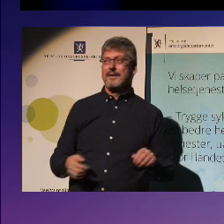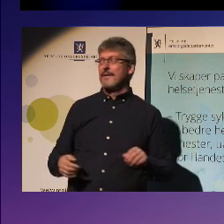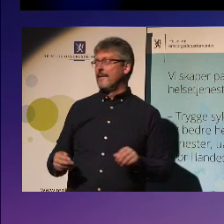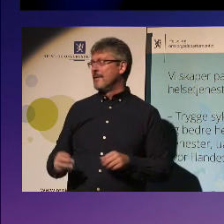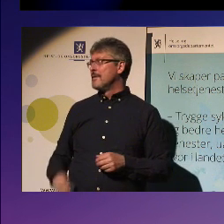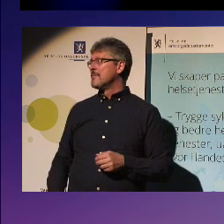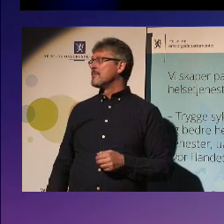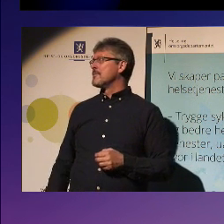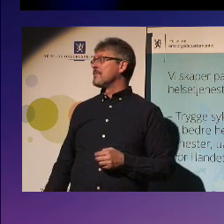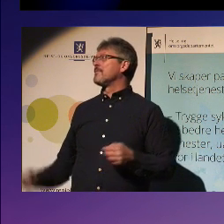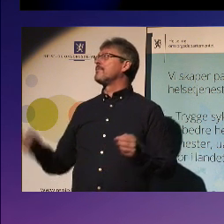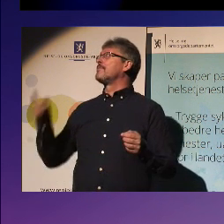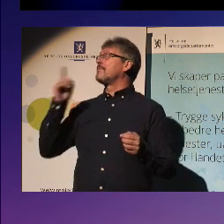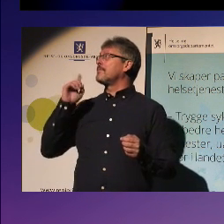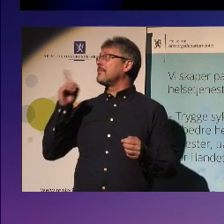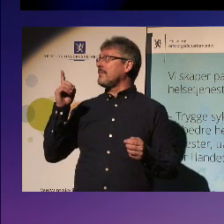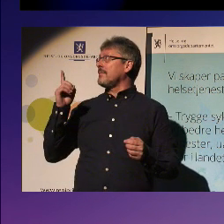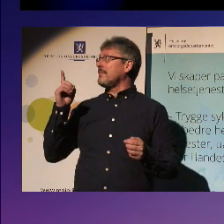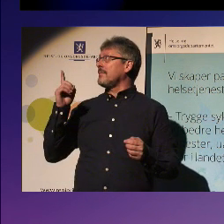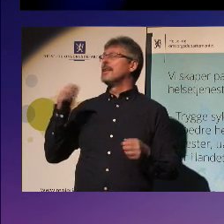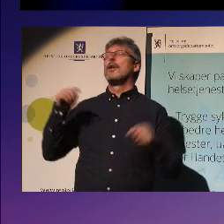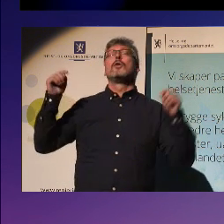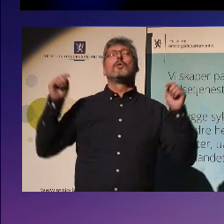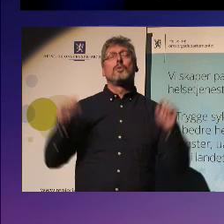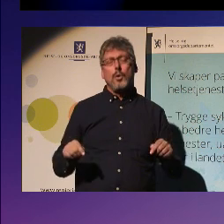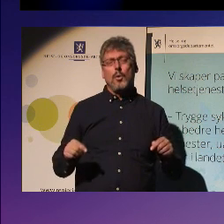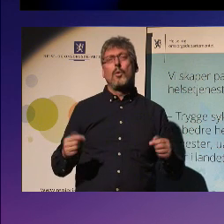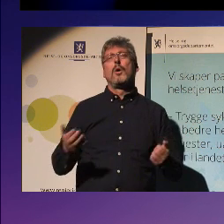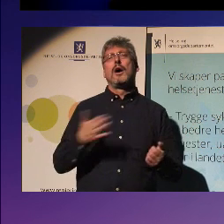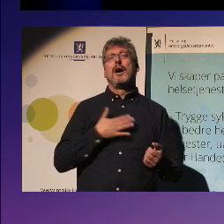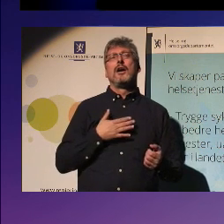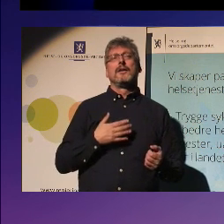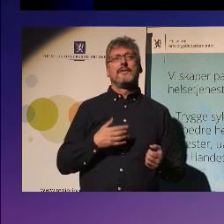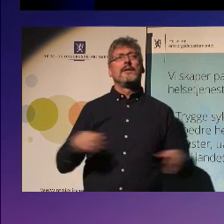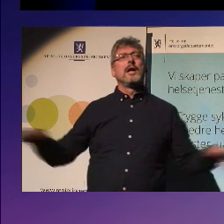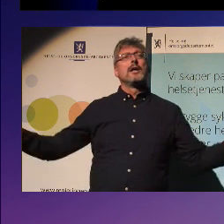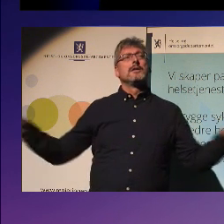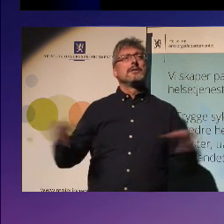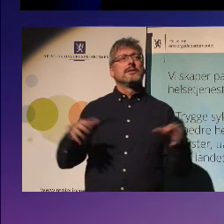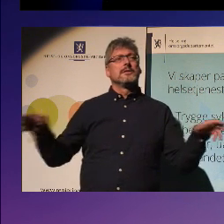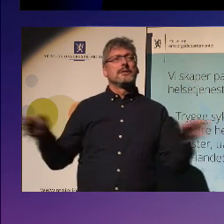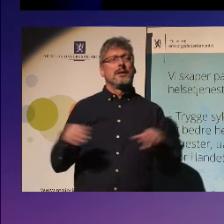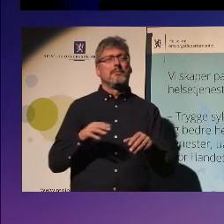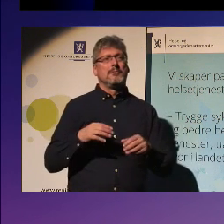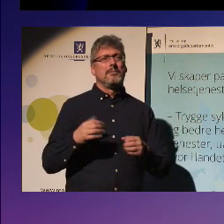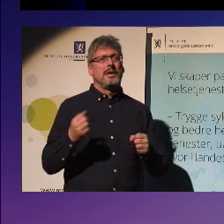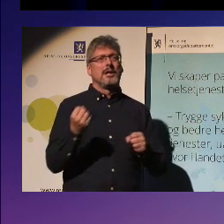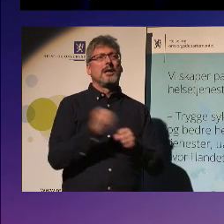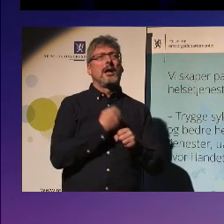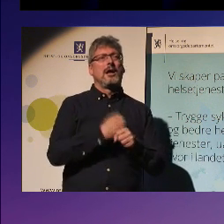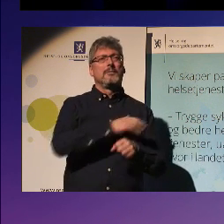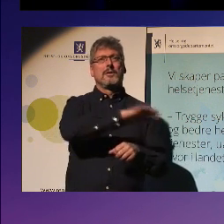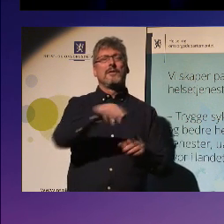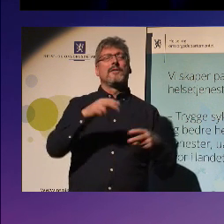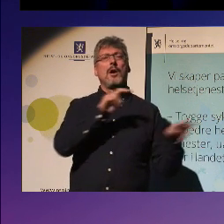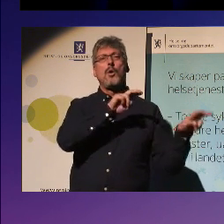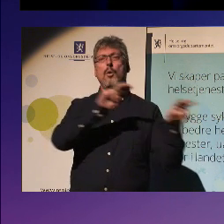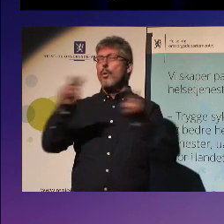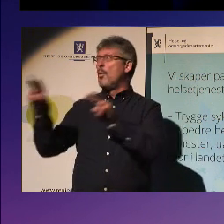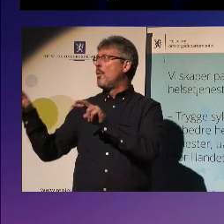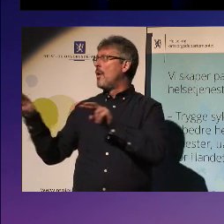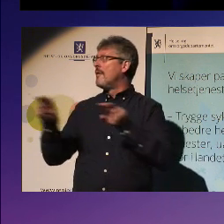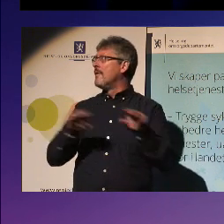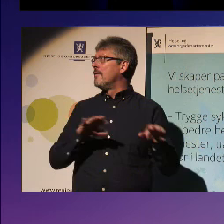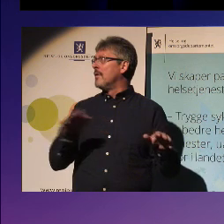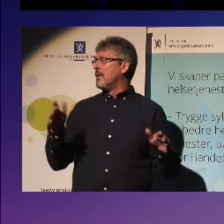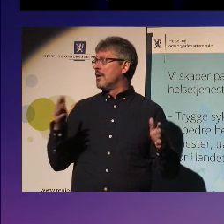utfordring. Men i hvert fall har vi kommet dit at vi må samle alle de arbeidsflatene. Vi har overvåket elektroniske